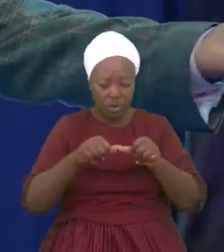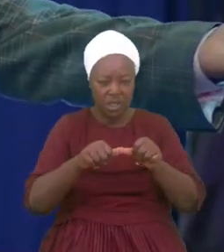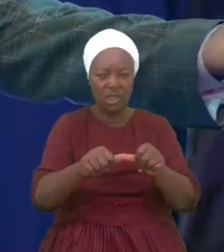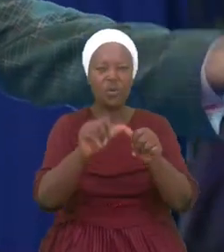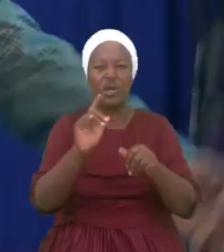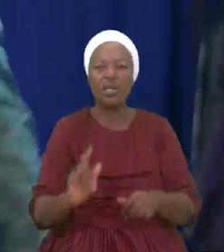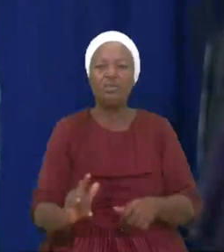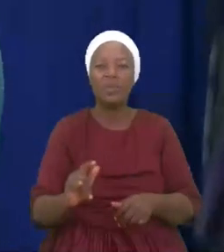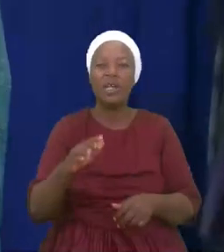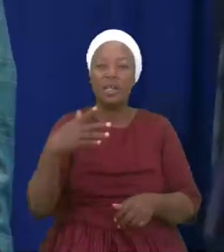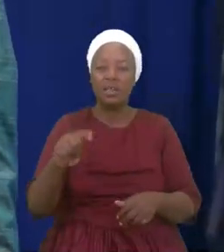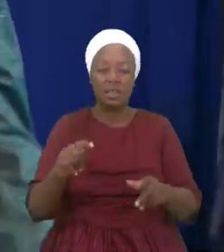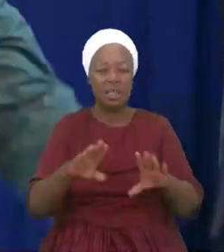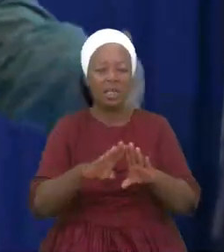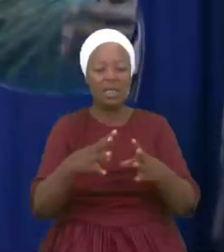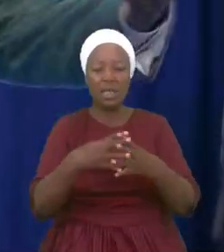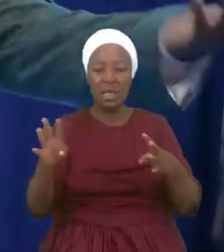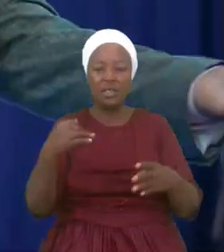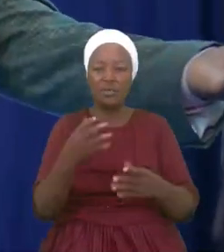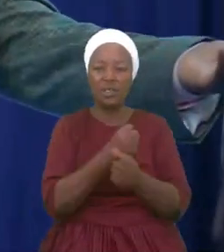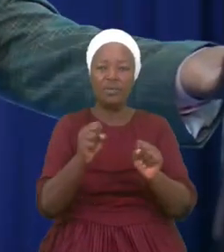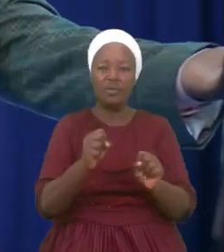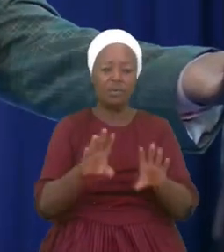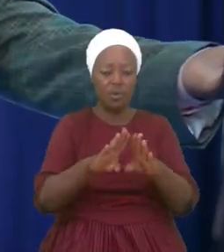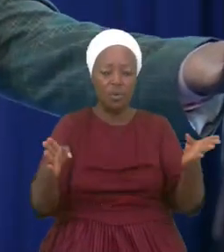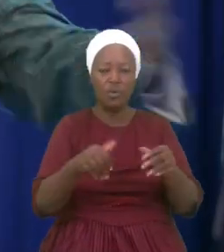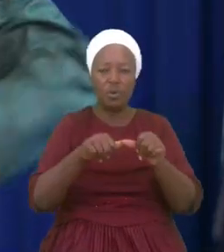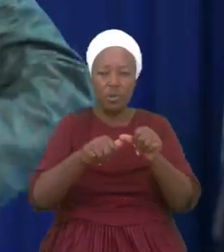qu'importe seront toujours ouvertes